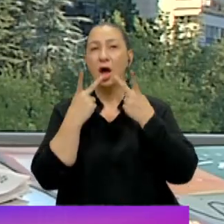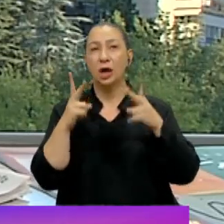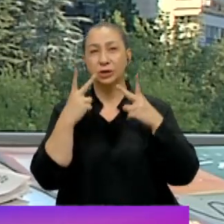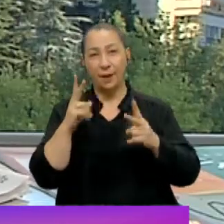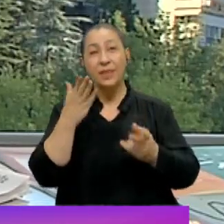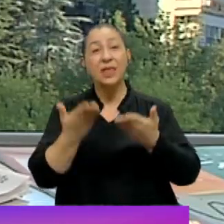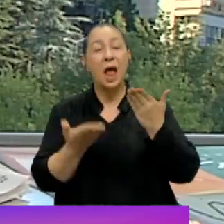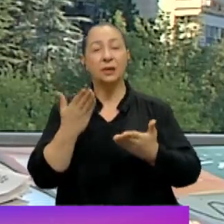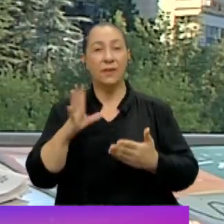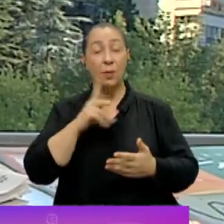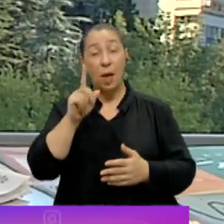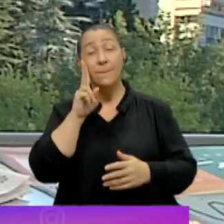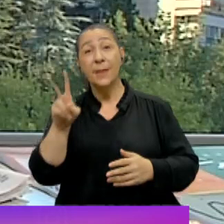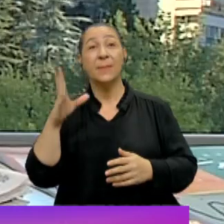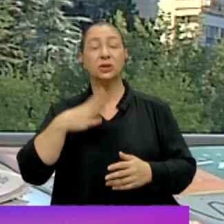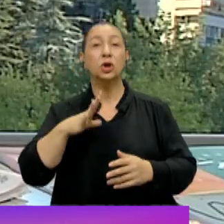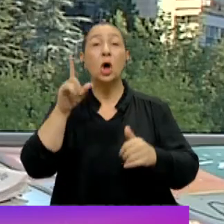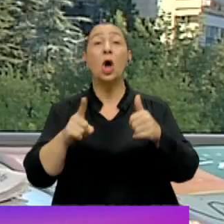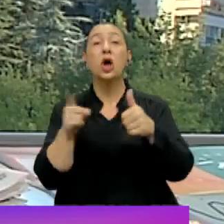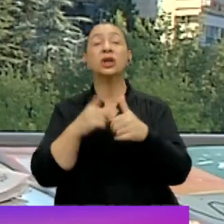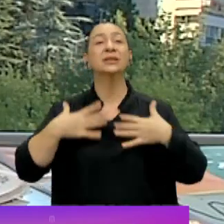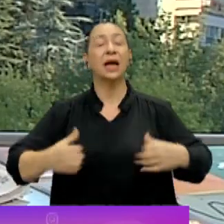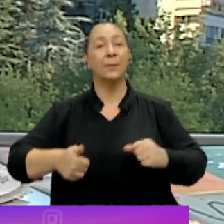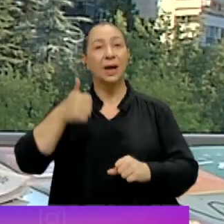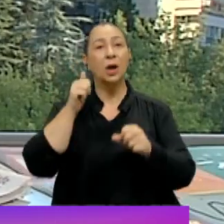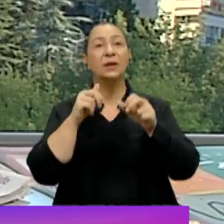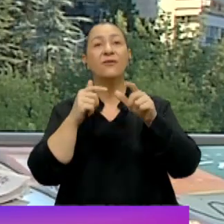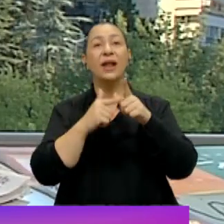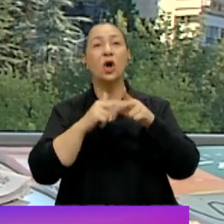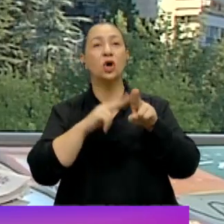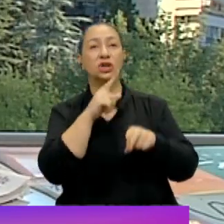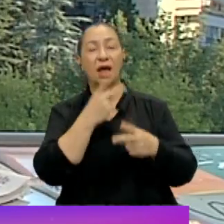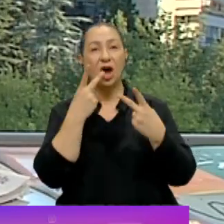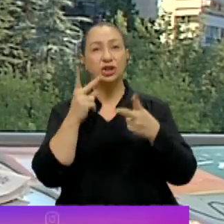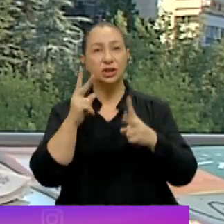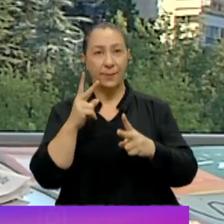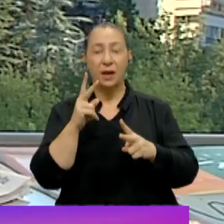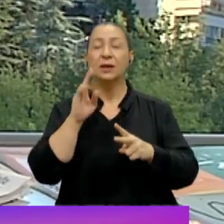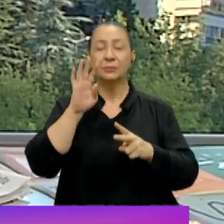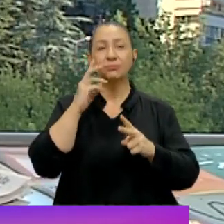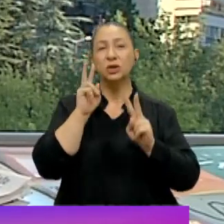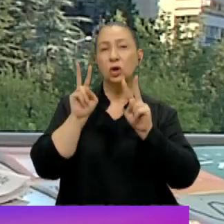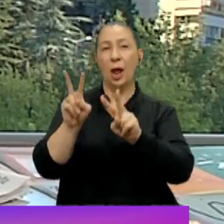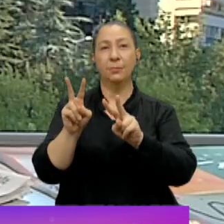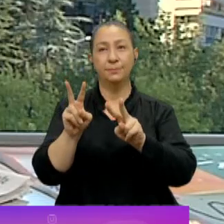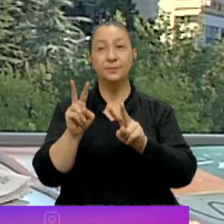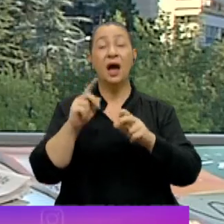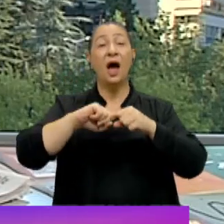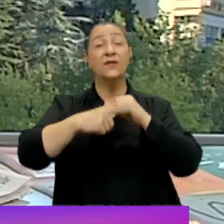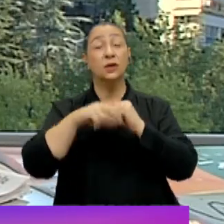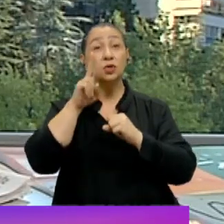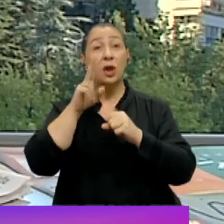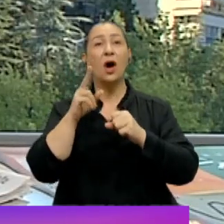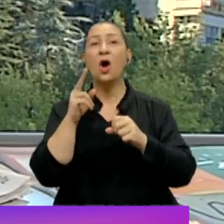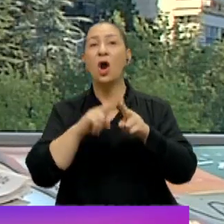açıklamalar, değerlendirmeler var. Bunlara da bakmak istiyoruz. Önce Sağlık Bakanı Fahrettin Koca'nın yapmış olduğu açıklamayı ekranlarınıza bir taşıyalım. Hafta sonu